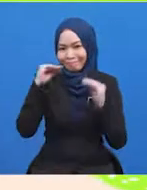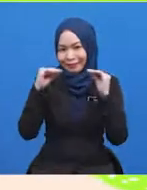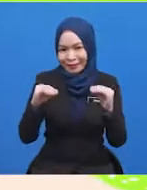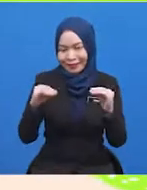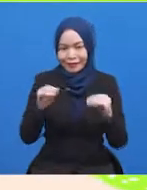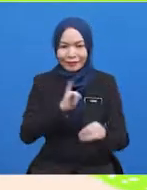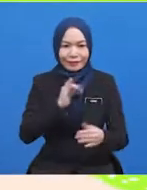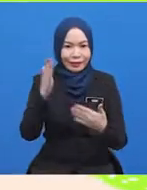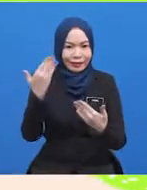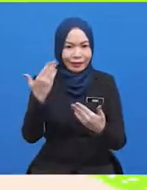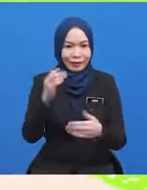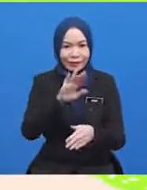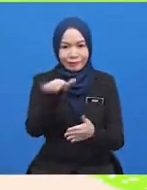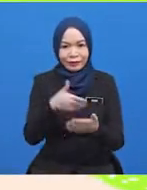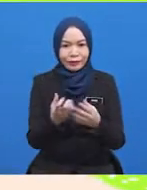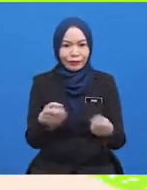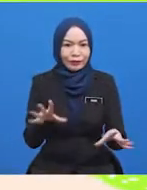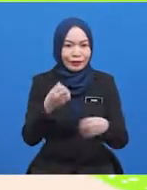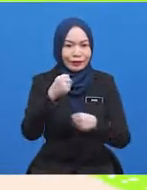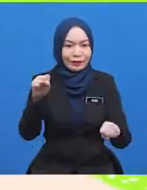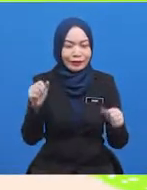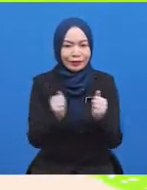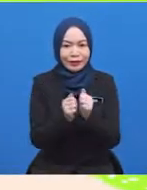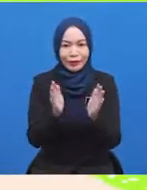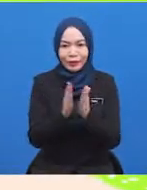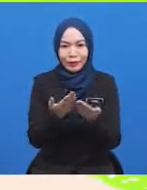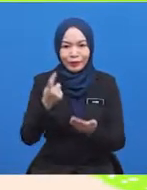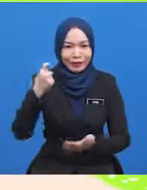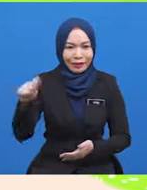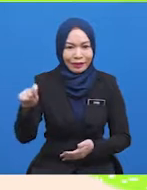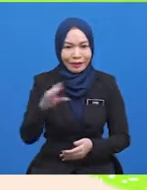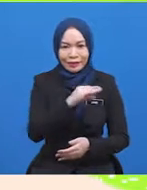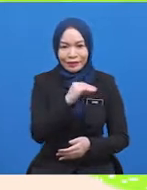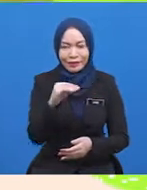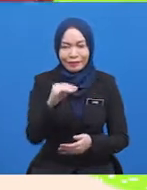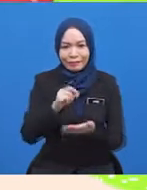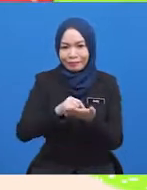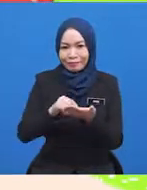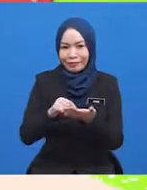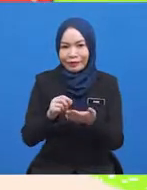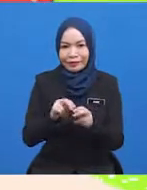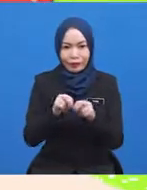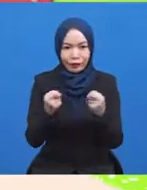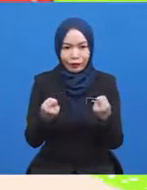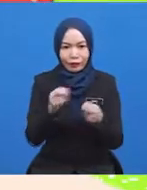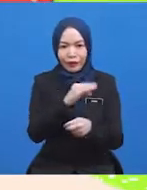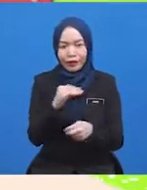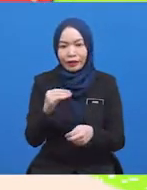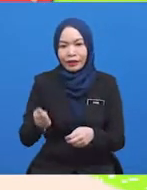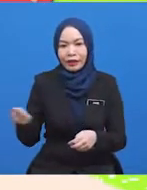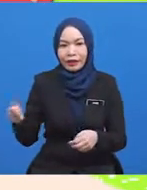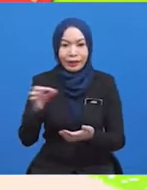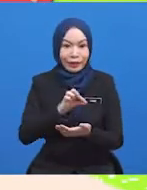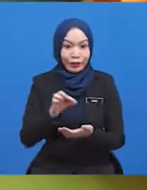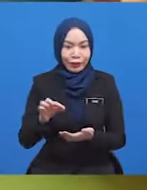bersedia dengan buku teks geografi tingkatan 4, buku catatan dan alat tulis yang